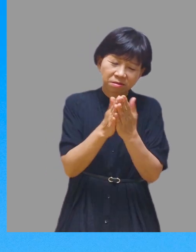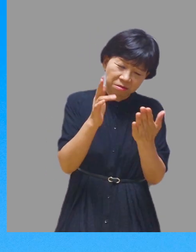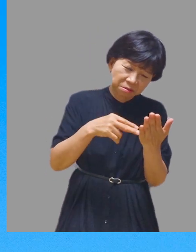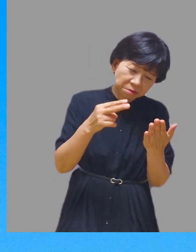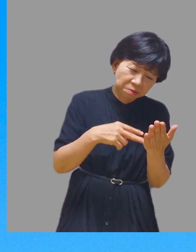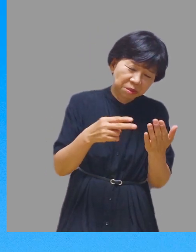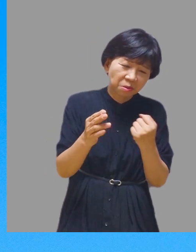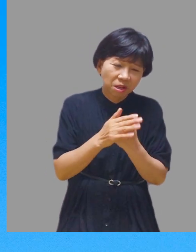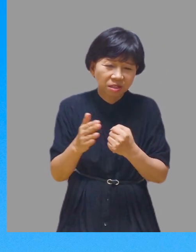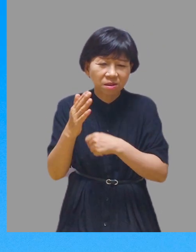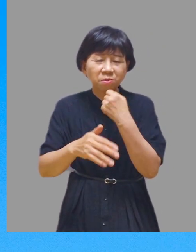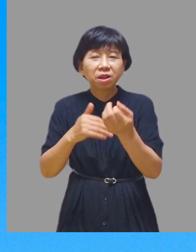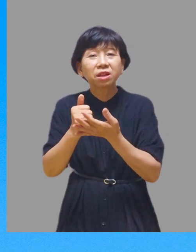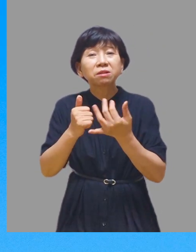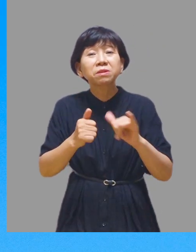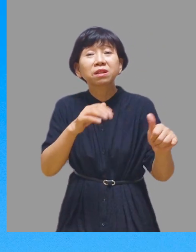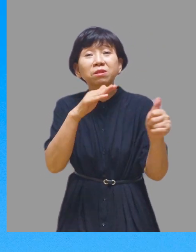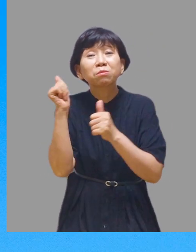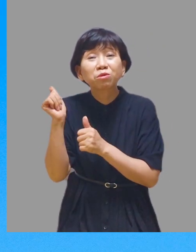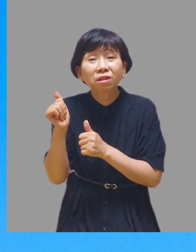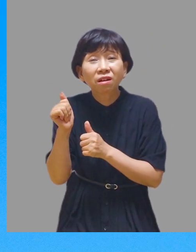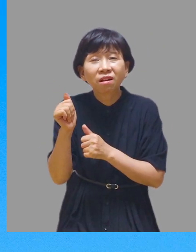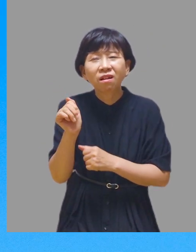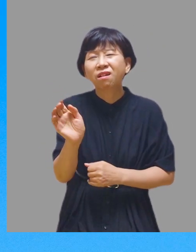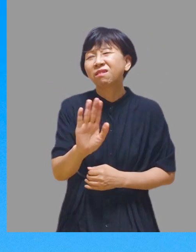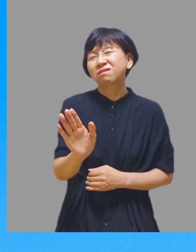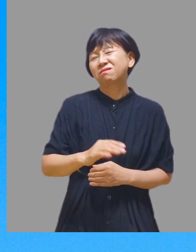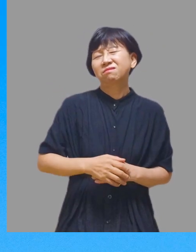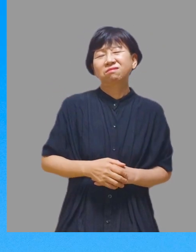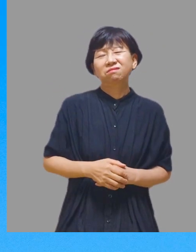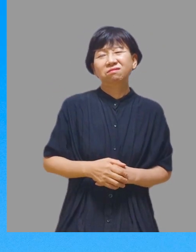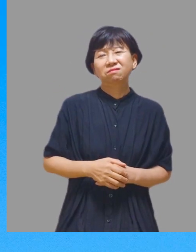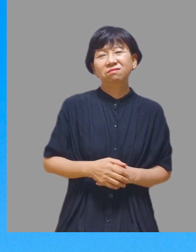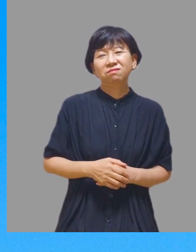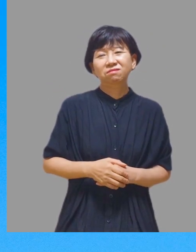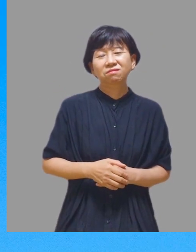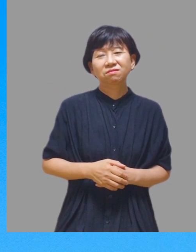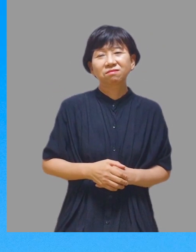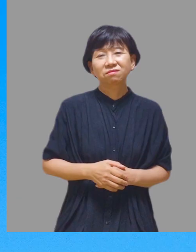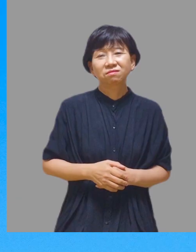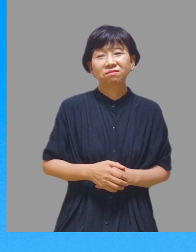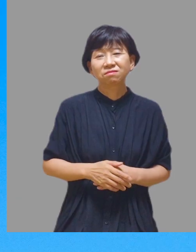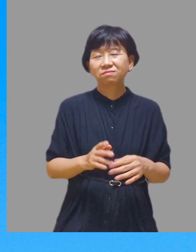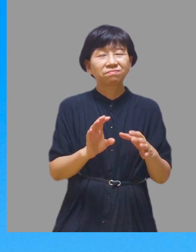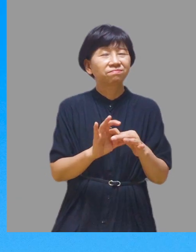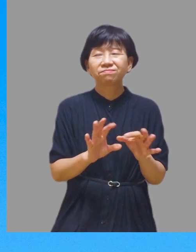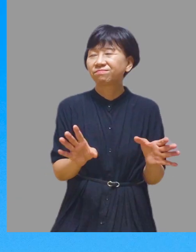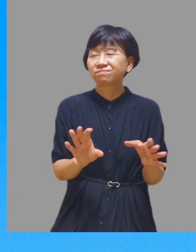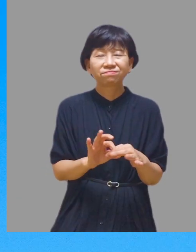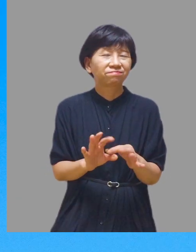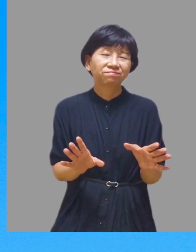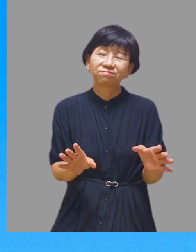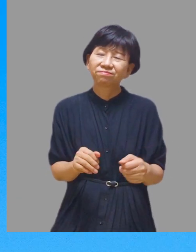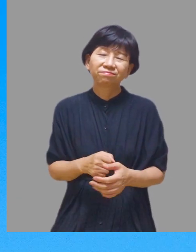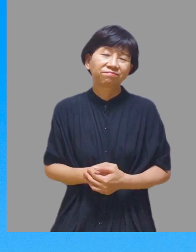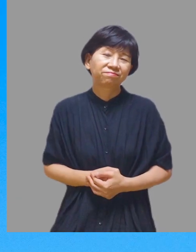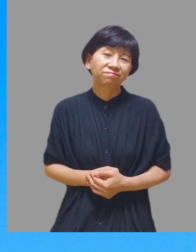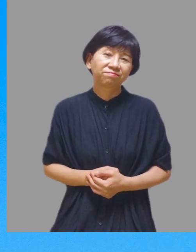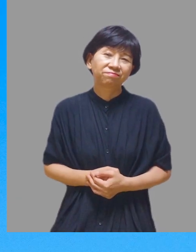살아가니까 넌 내 자녀야. 하나님이 말씀하신 게 아닙니다. 이거랑 상관없어요.